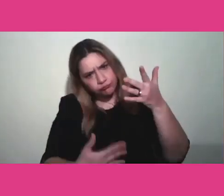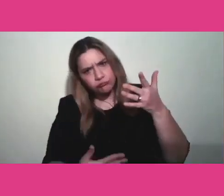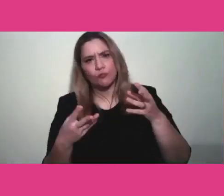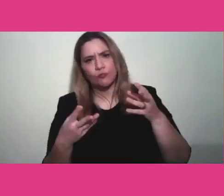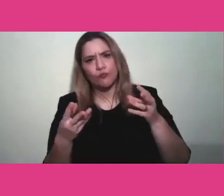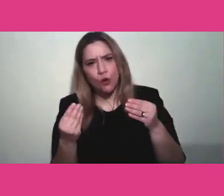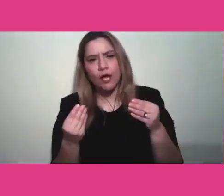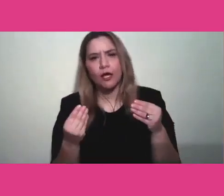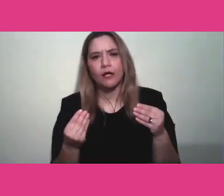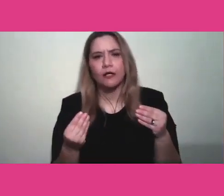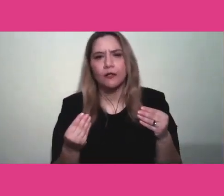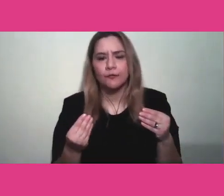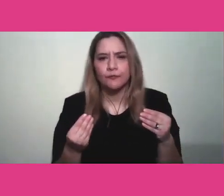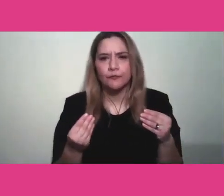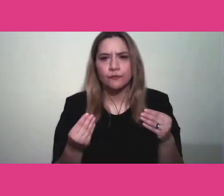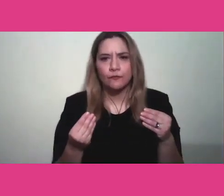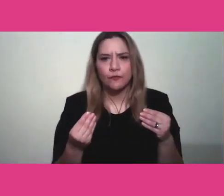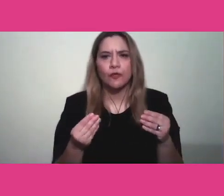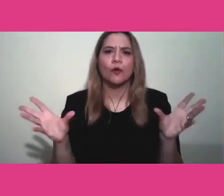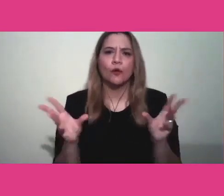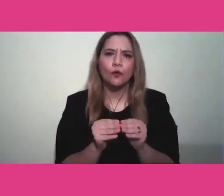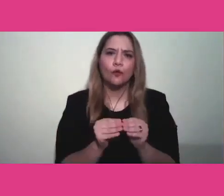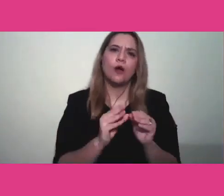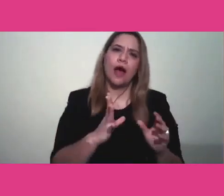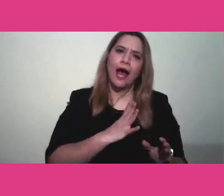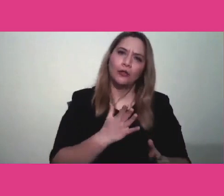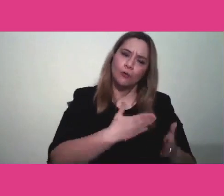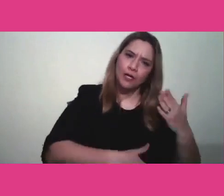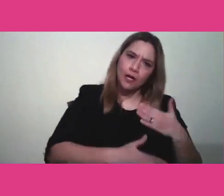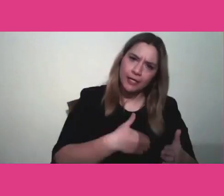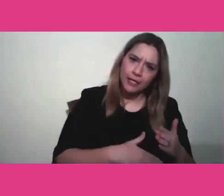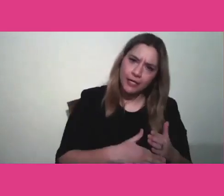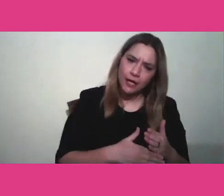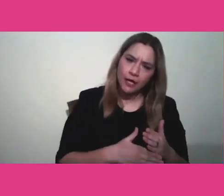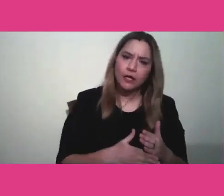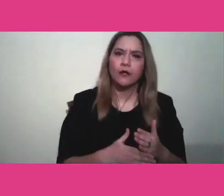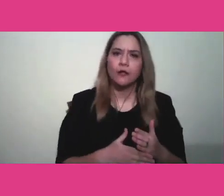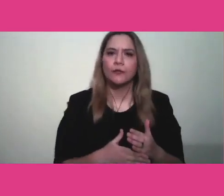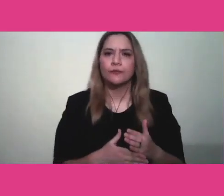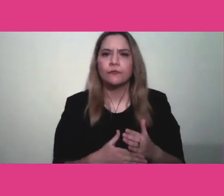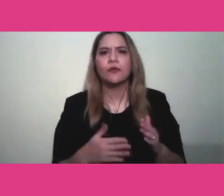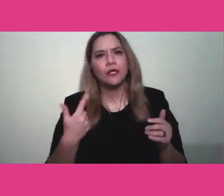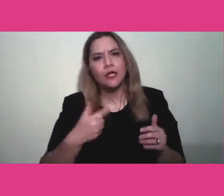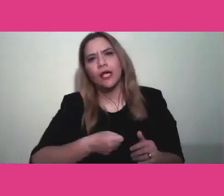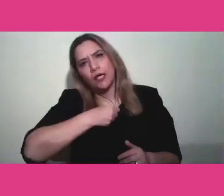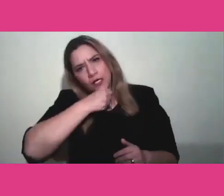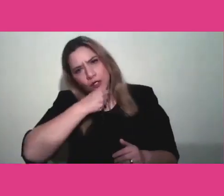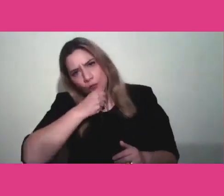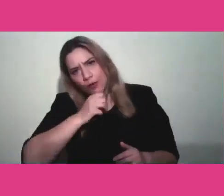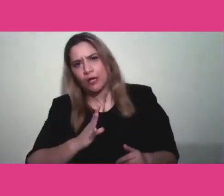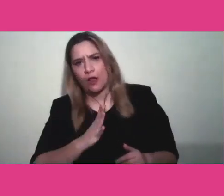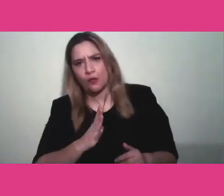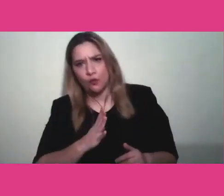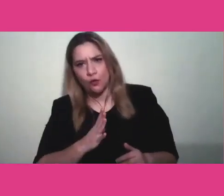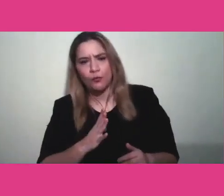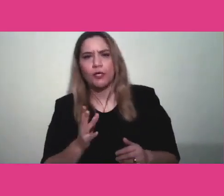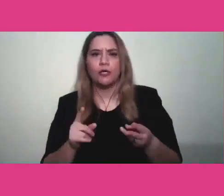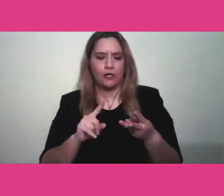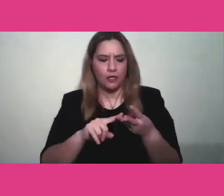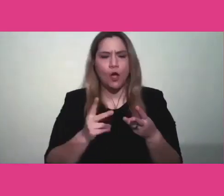με, τόσο με ανθρώπους με αναπηρίες όσο και με ηλικιωμένους ανθρώπους,